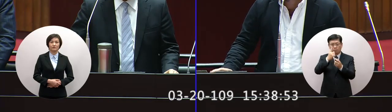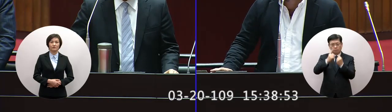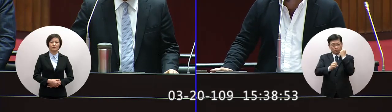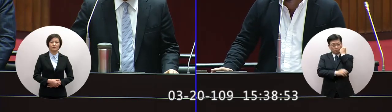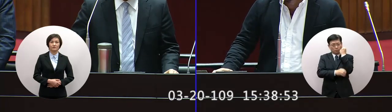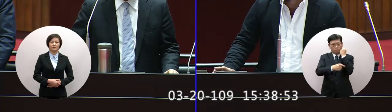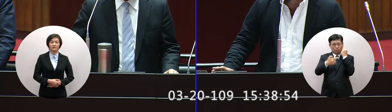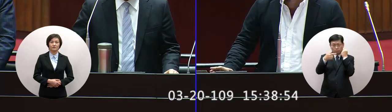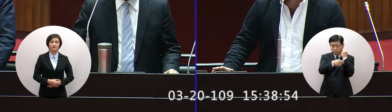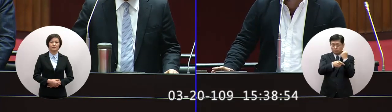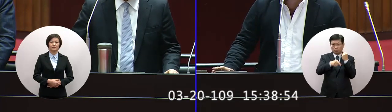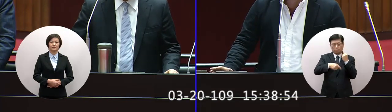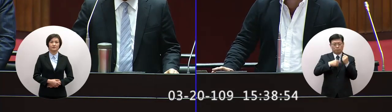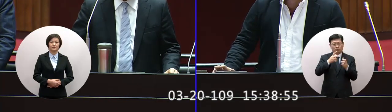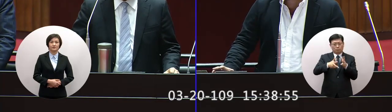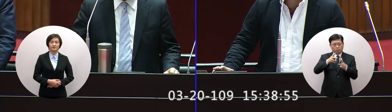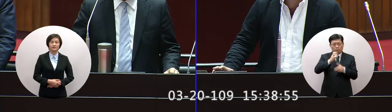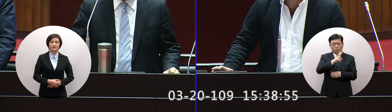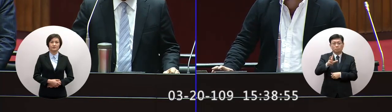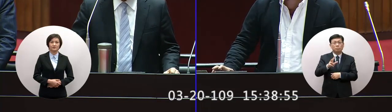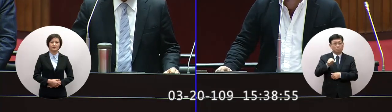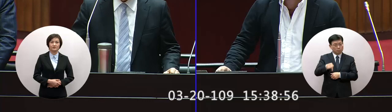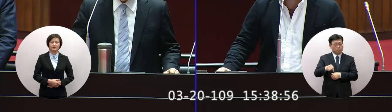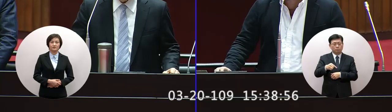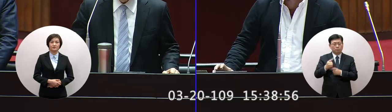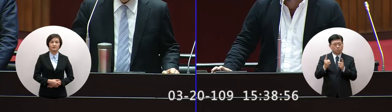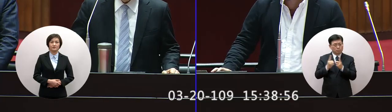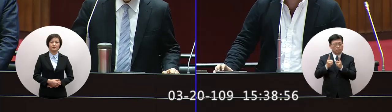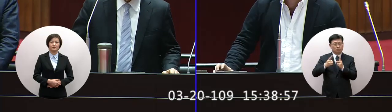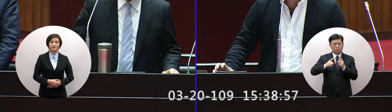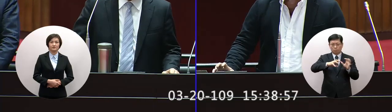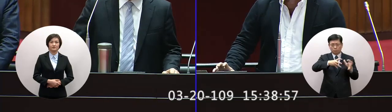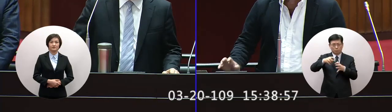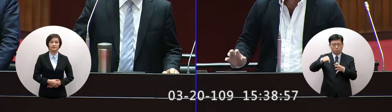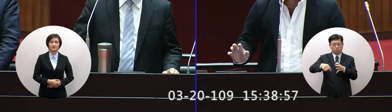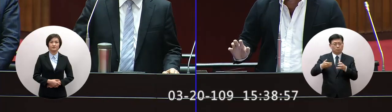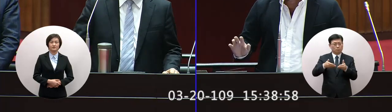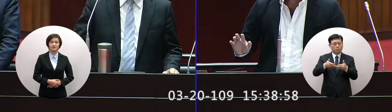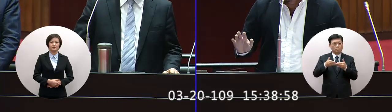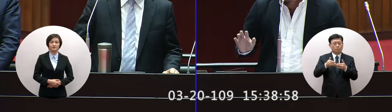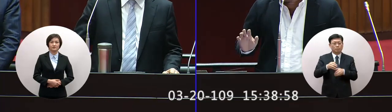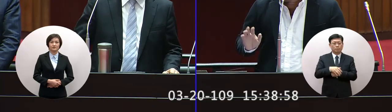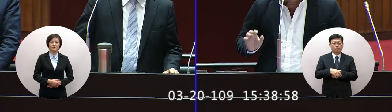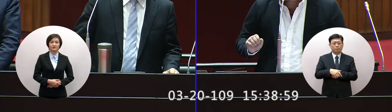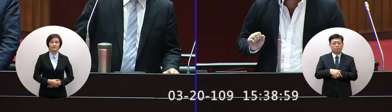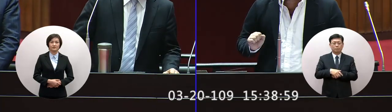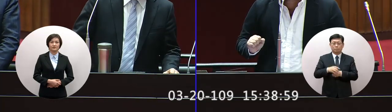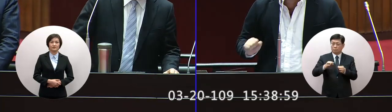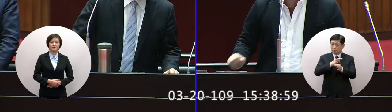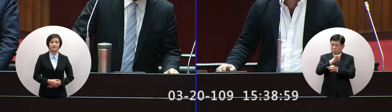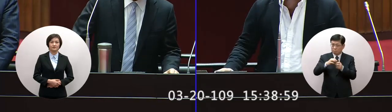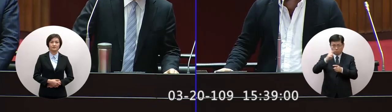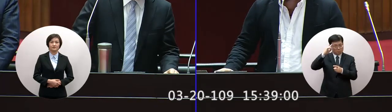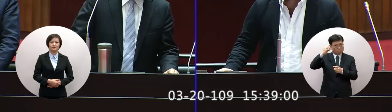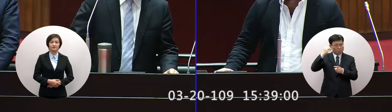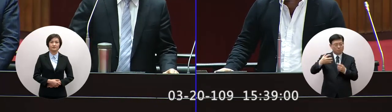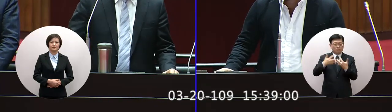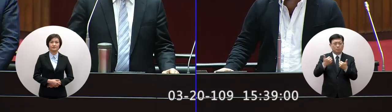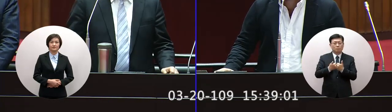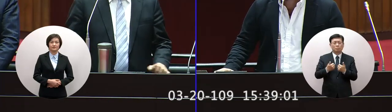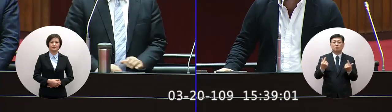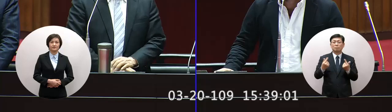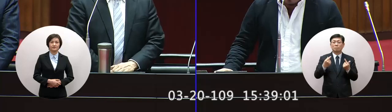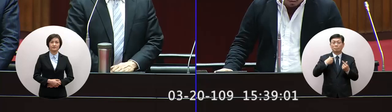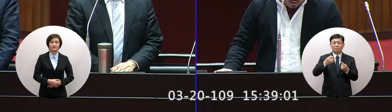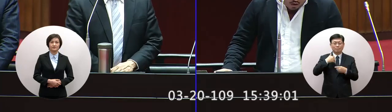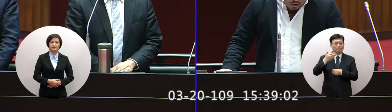的生产的方式，所以这已经变成国际上非常重要的这个 经济的创新的机会，也包